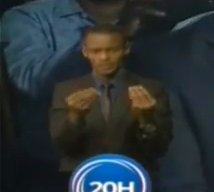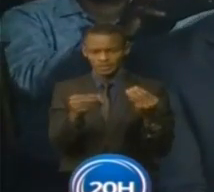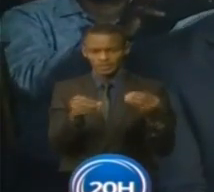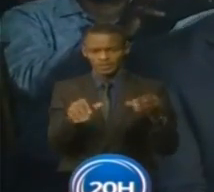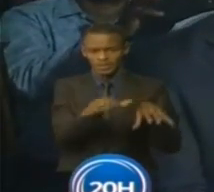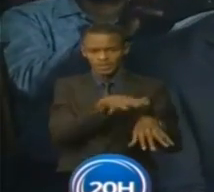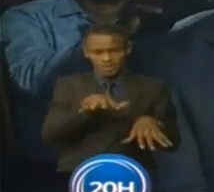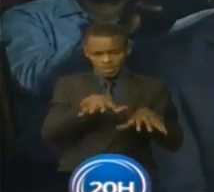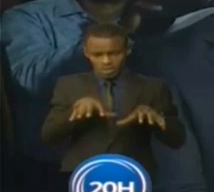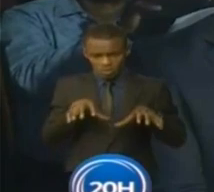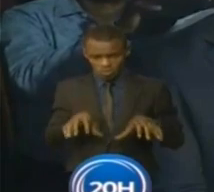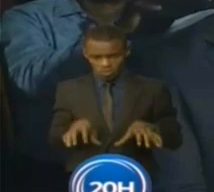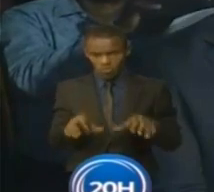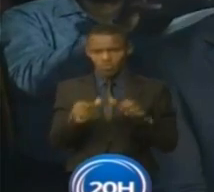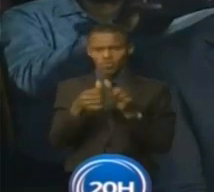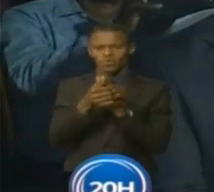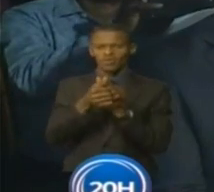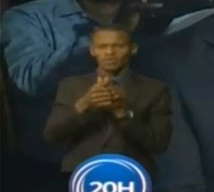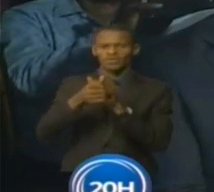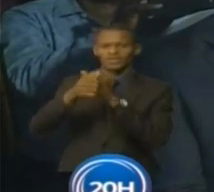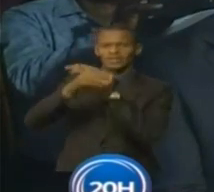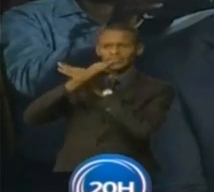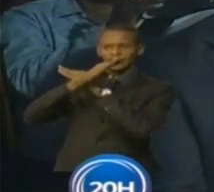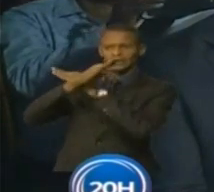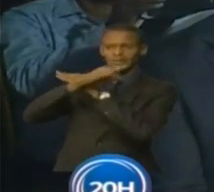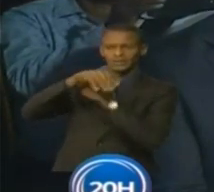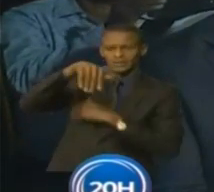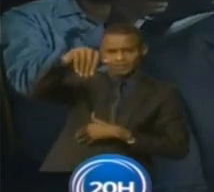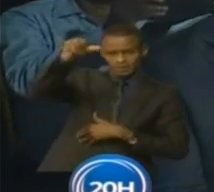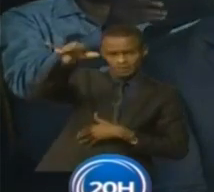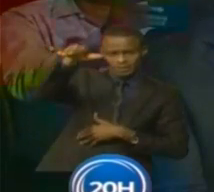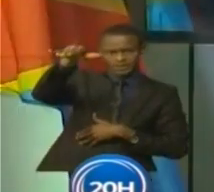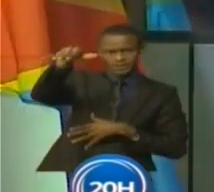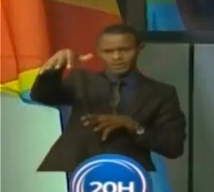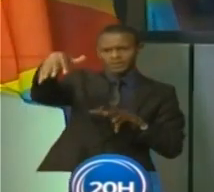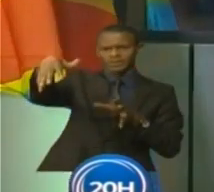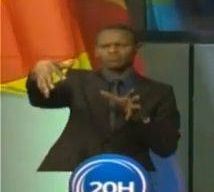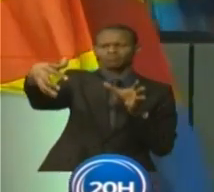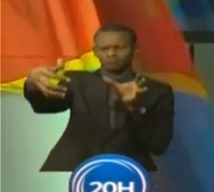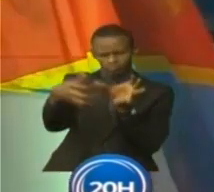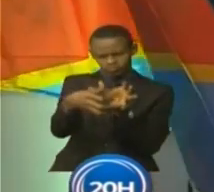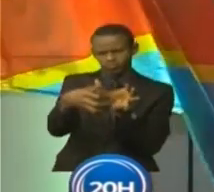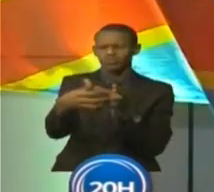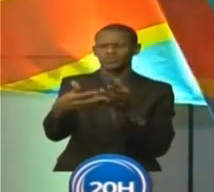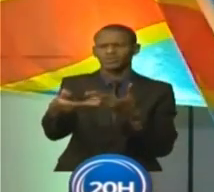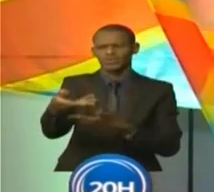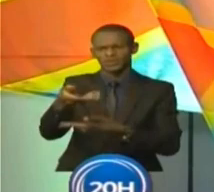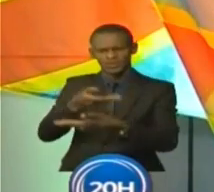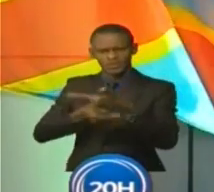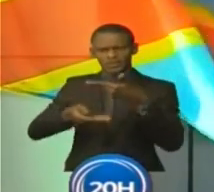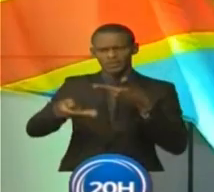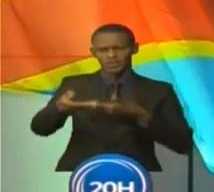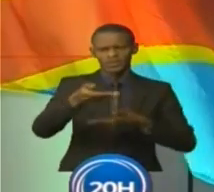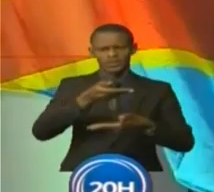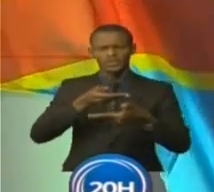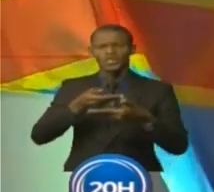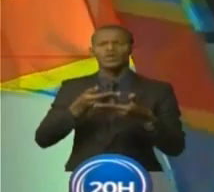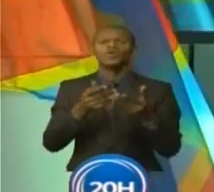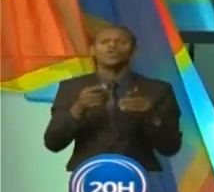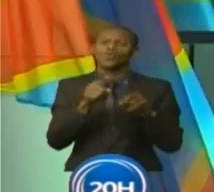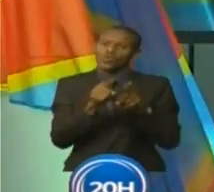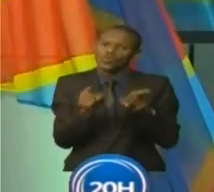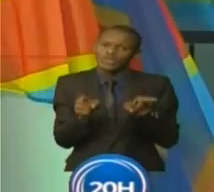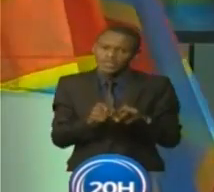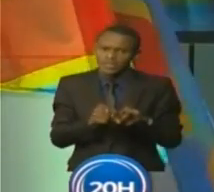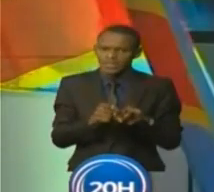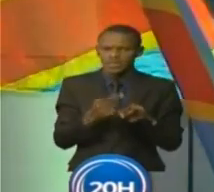cette partie de la République. Ils gagneront 300 km au lieu de passer par Dar es Salaam. On